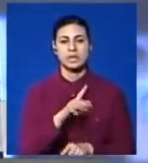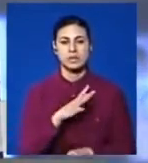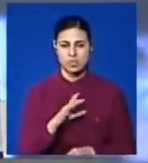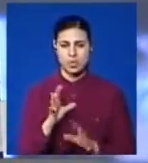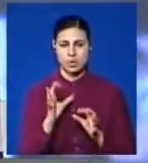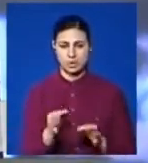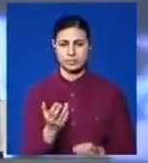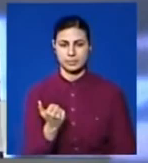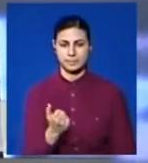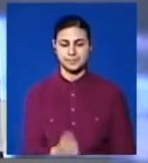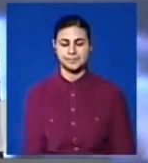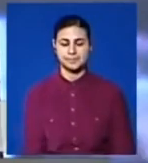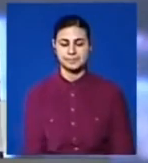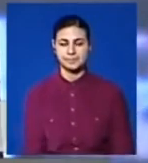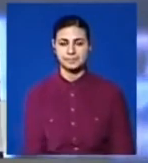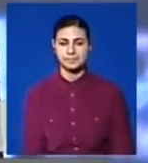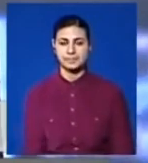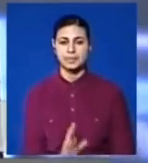რომ ხშირად